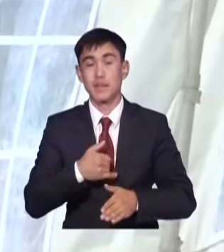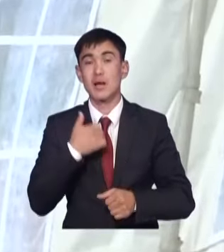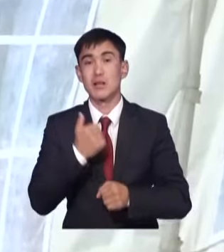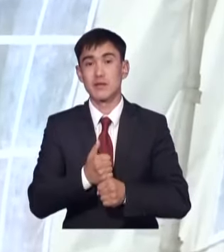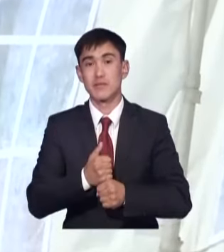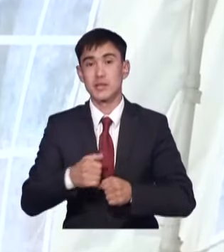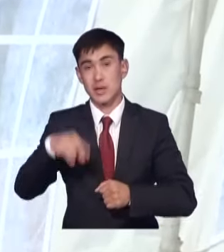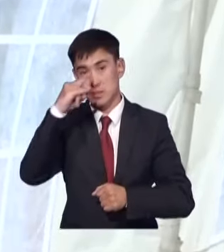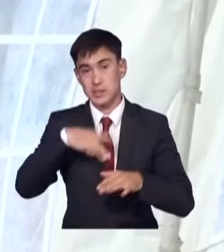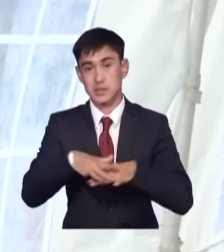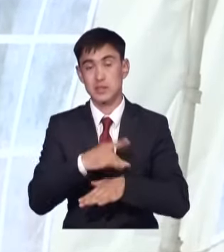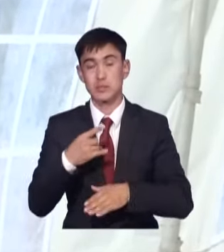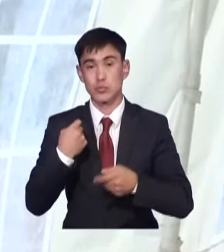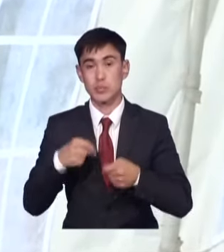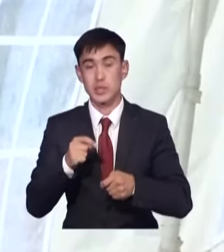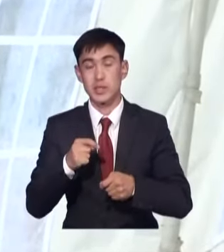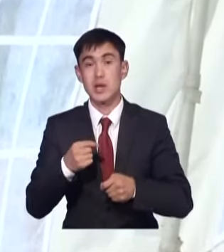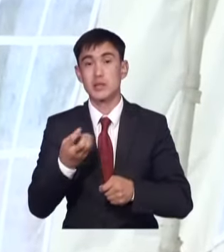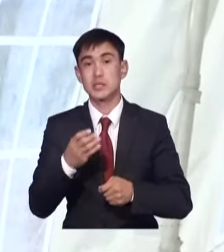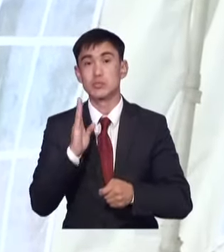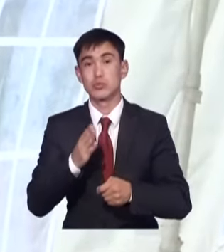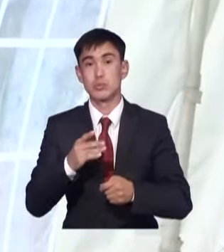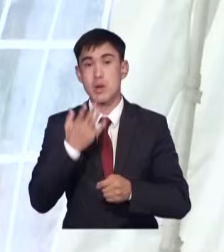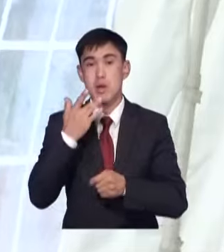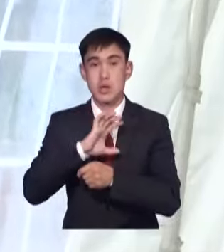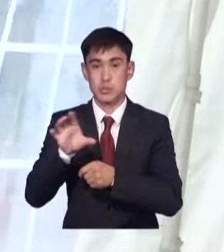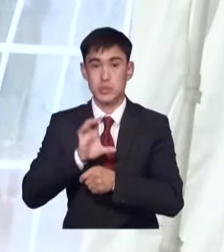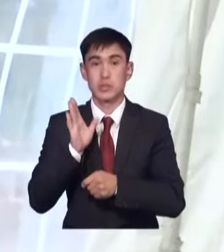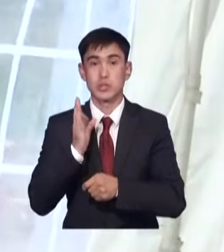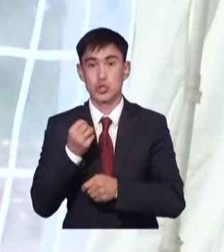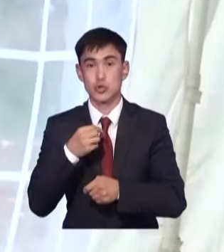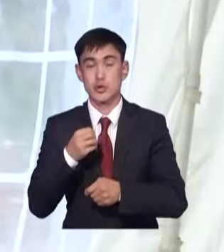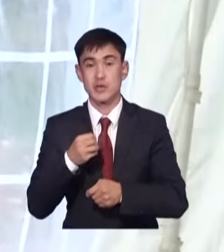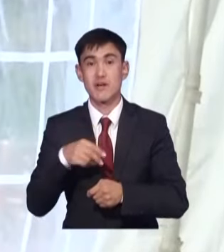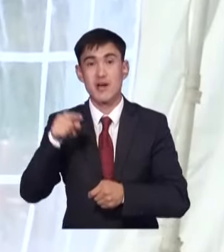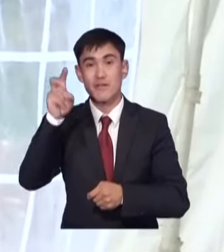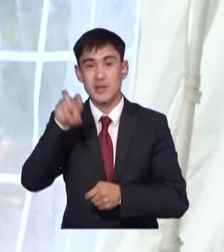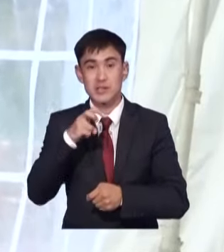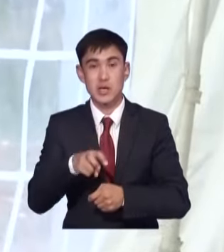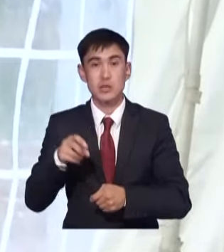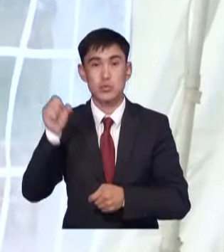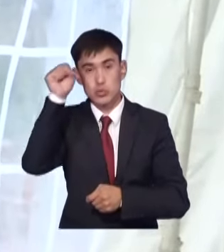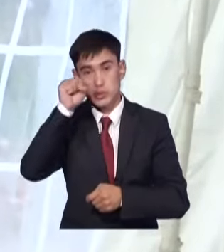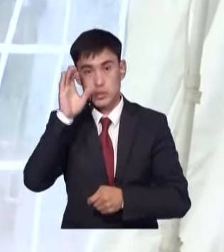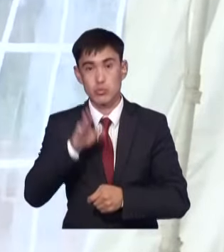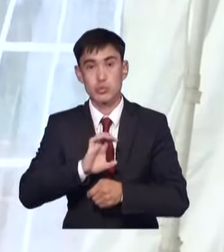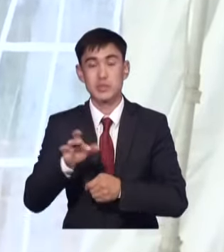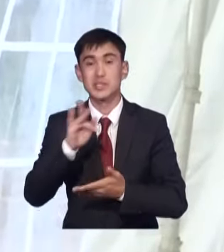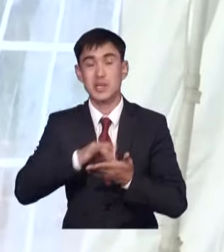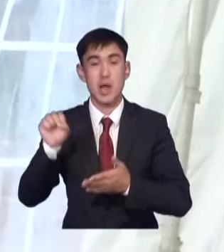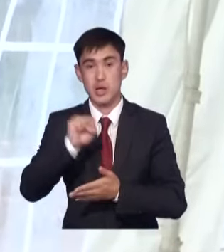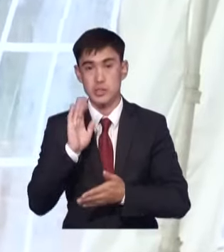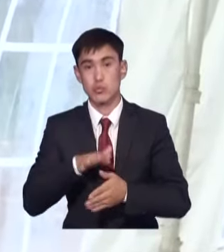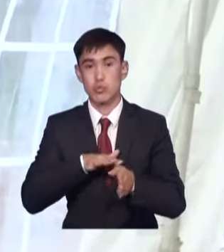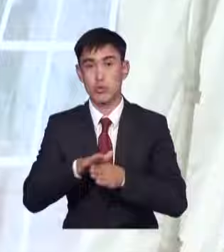рынок - это Казахстан в первую очередь но также мы рассматриваем как экспортную продукцию ещё и в Киргизстан и Узбекистан то есть Центральная Азия в целом